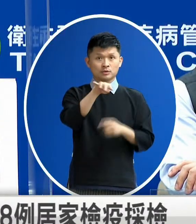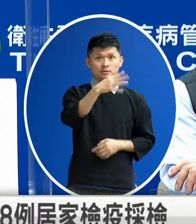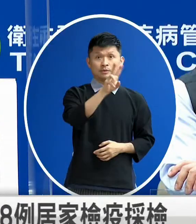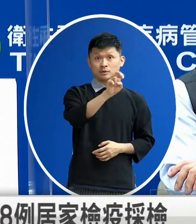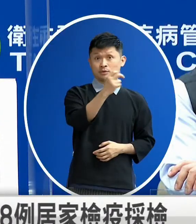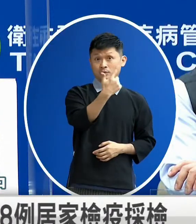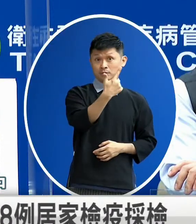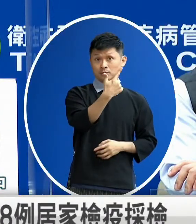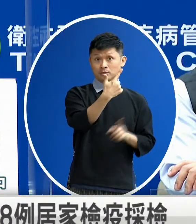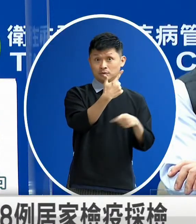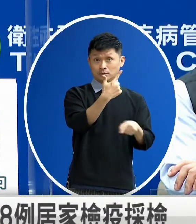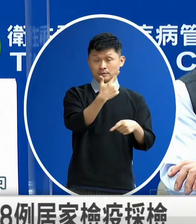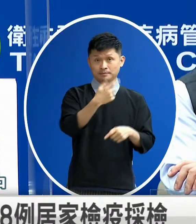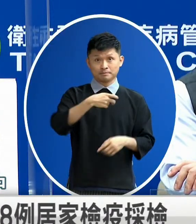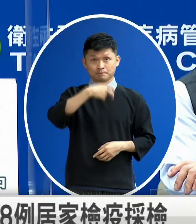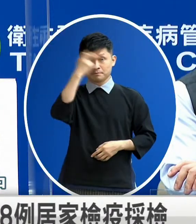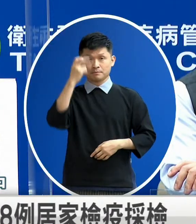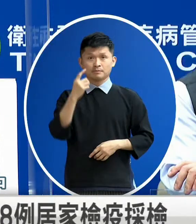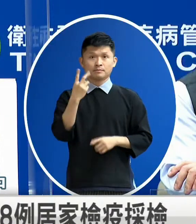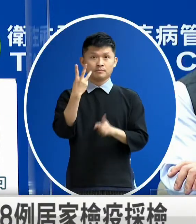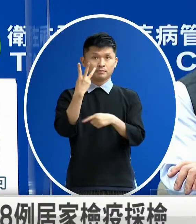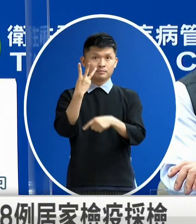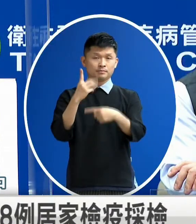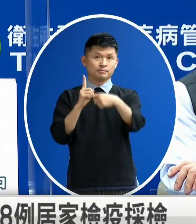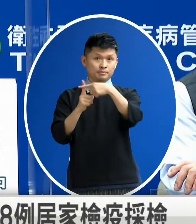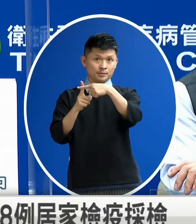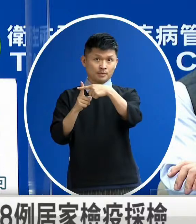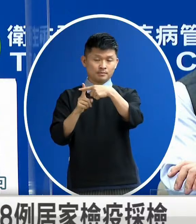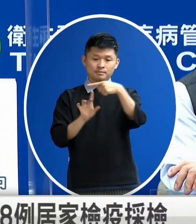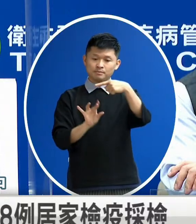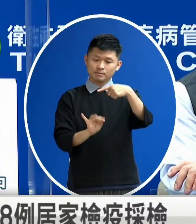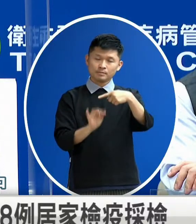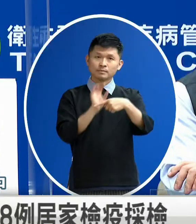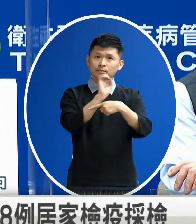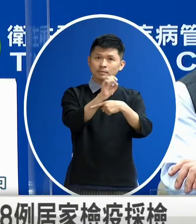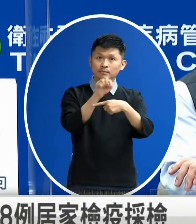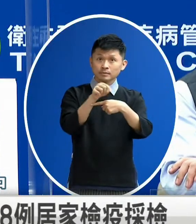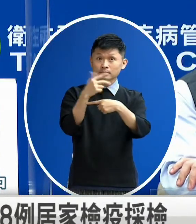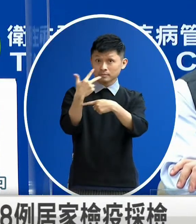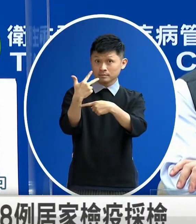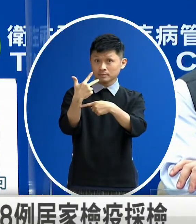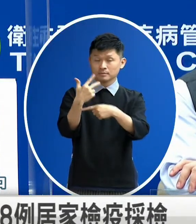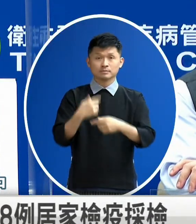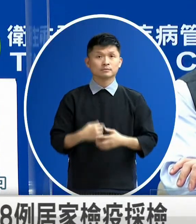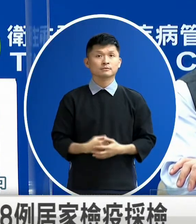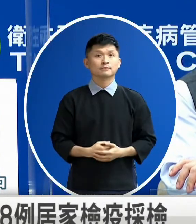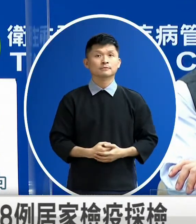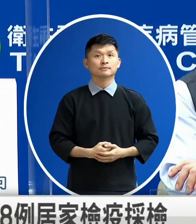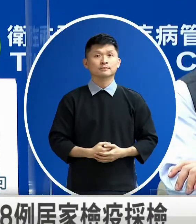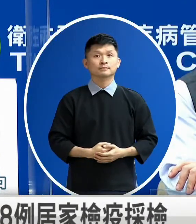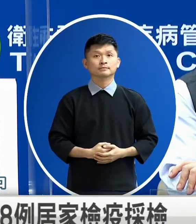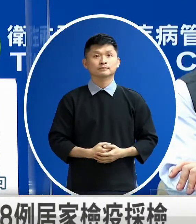426人，那检验出来有3位阳性，那百分比是0.7%。